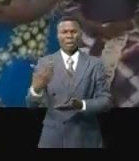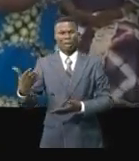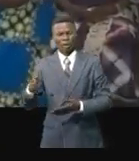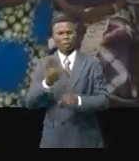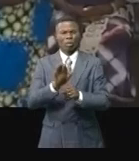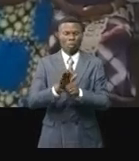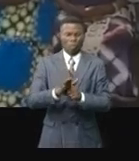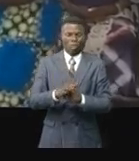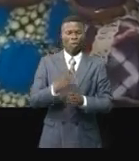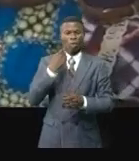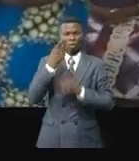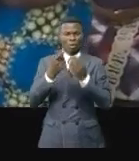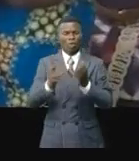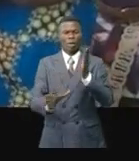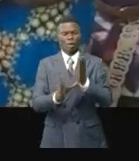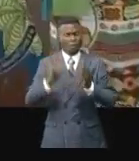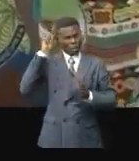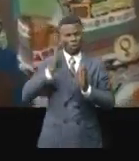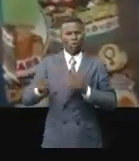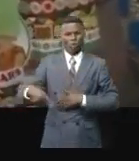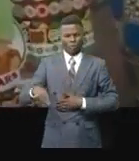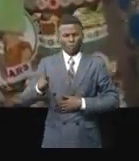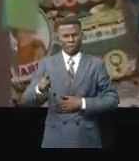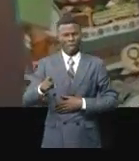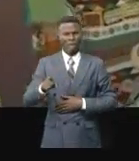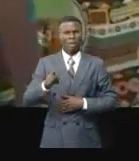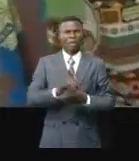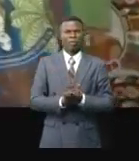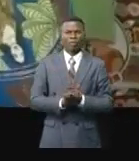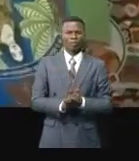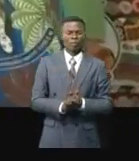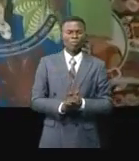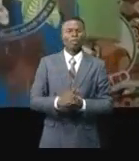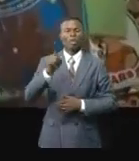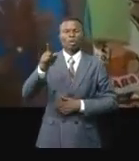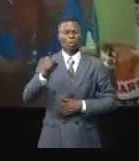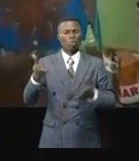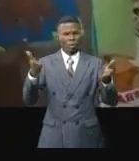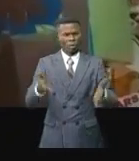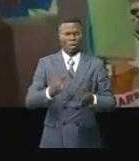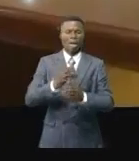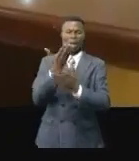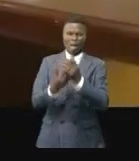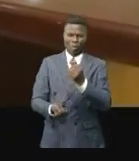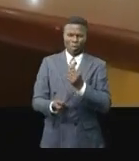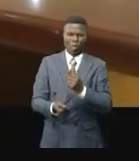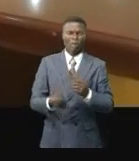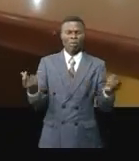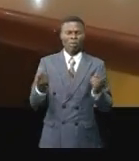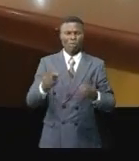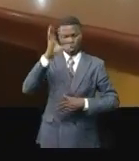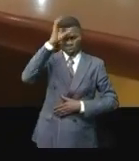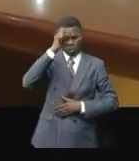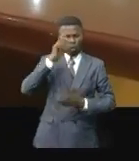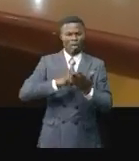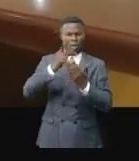panels dont les vice-gouverneurs de province, Félicien Kiwaïmouadi, au nom du gouverneur Willy Tundala empêché. En somme, au Kwilu, les